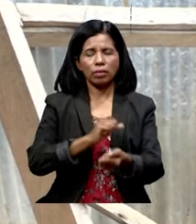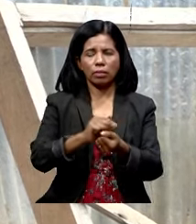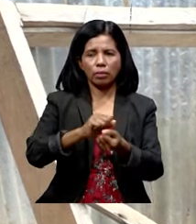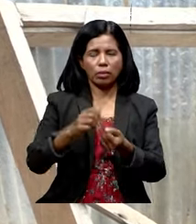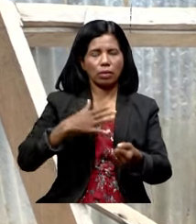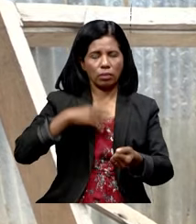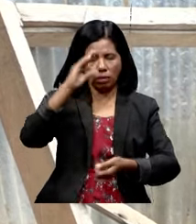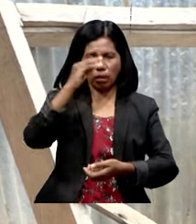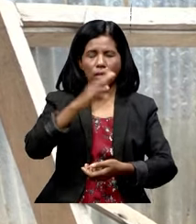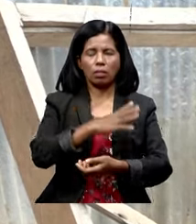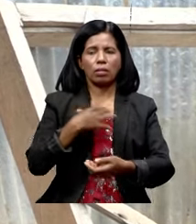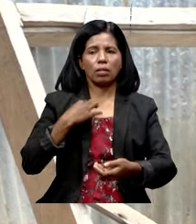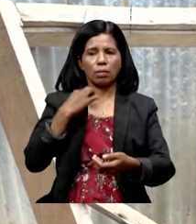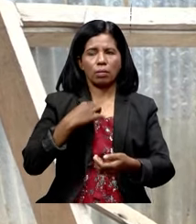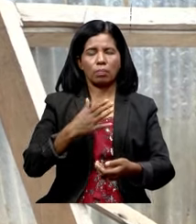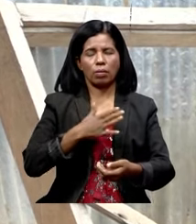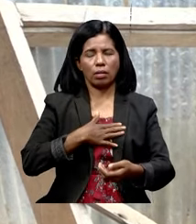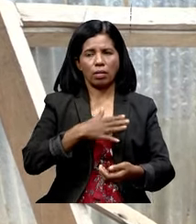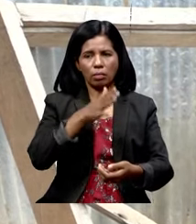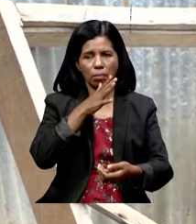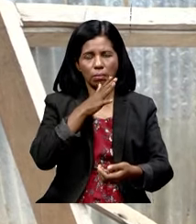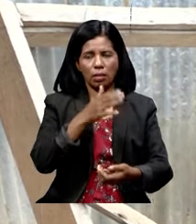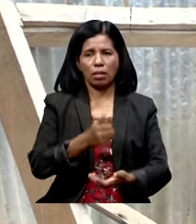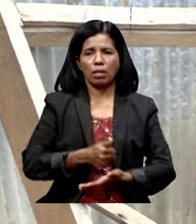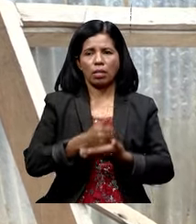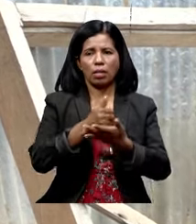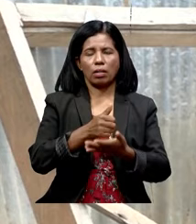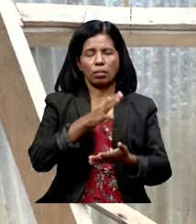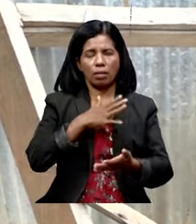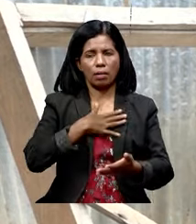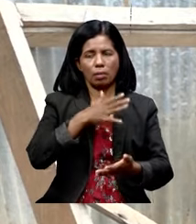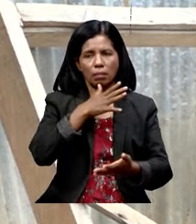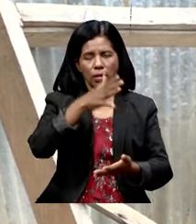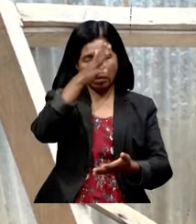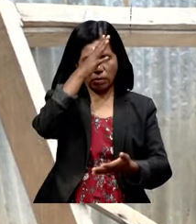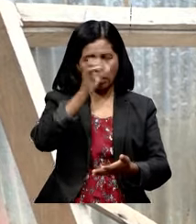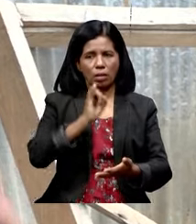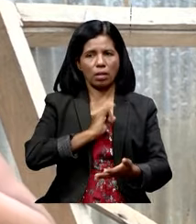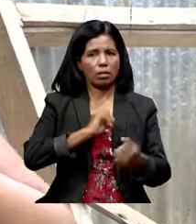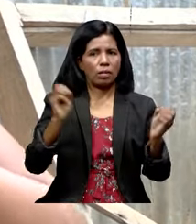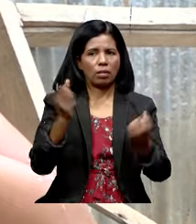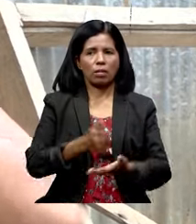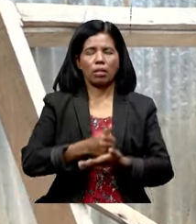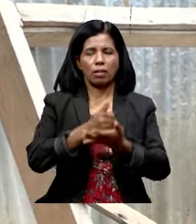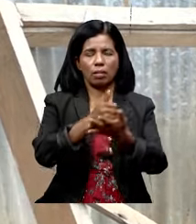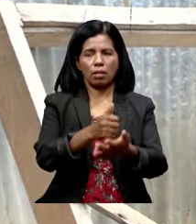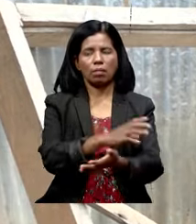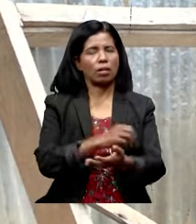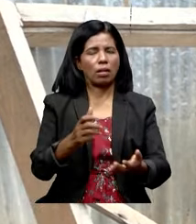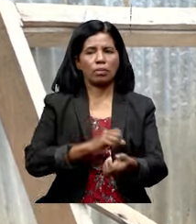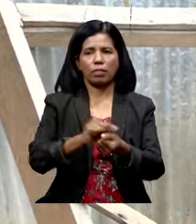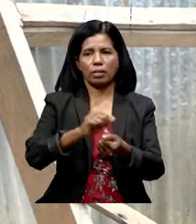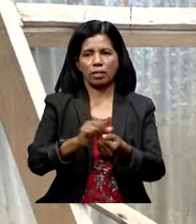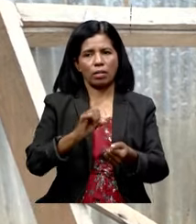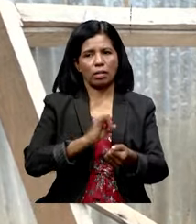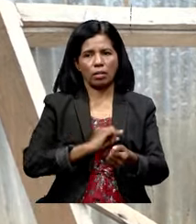ropa sirne, hauna ma ha. Be hauna ma hauna pasir niana ola fasida dan imba fasi